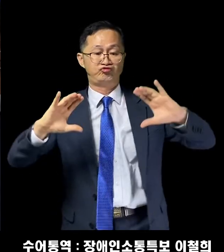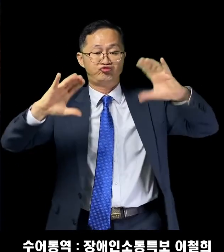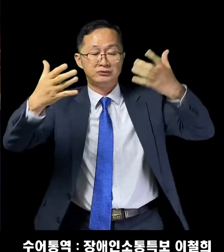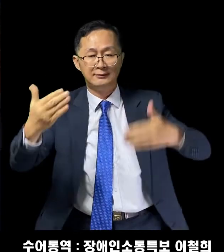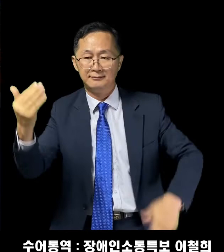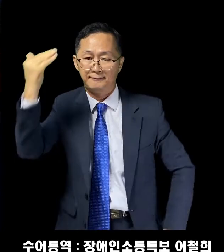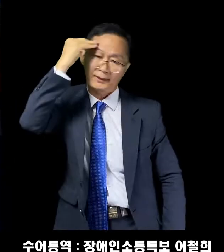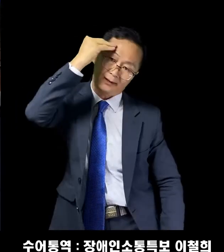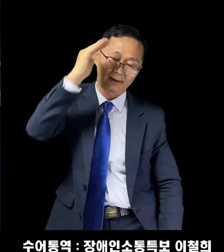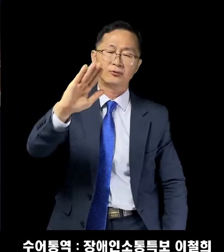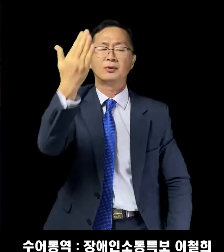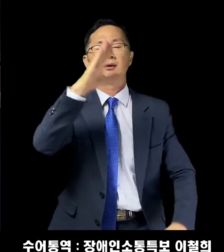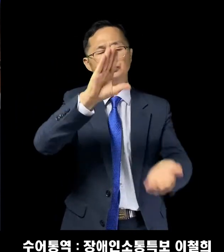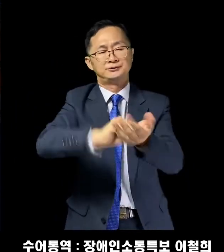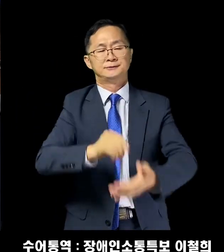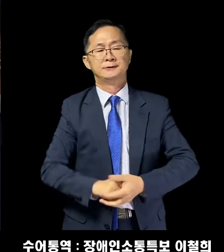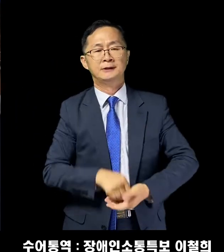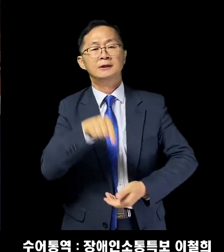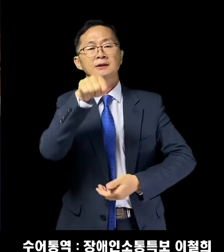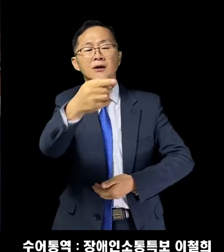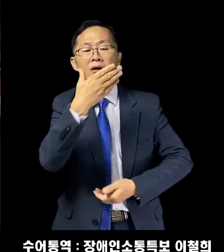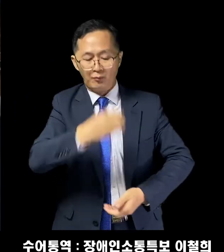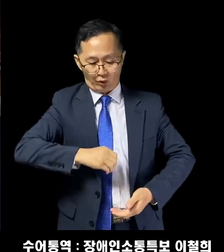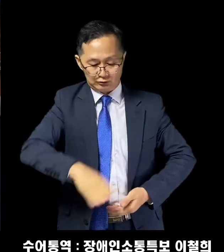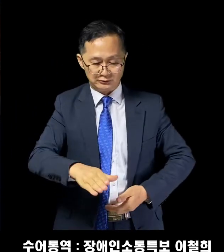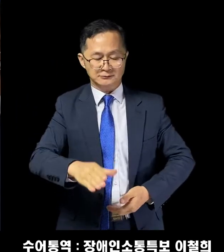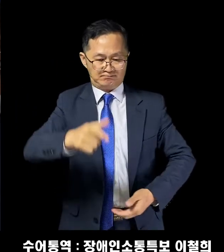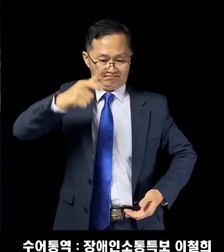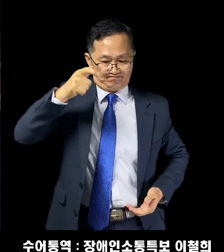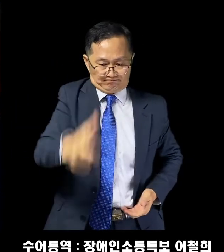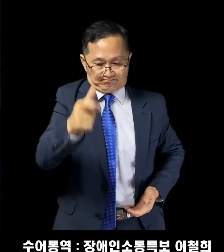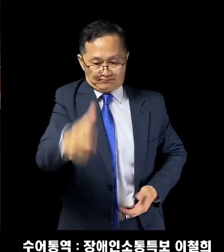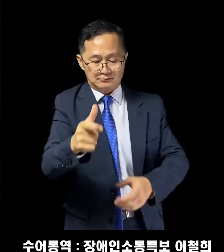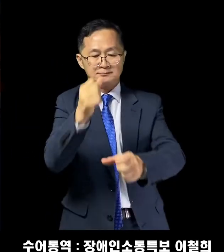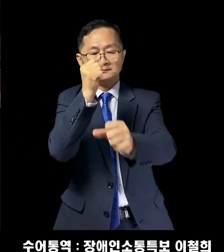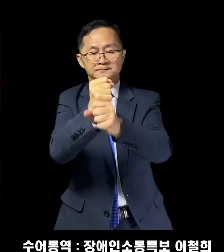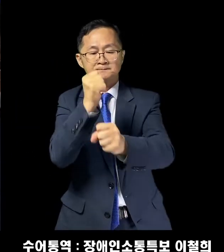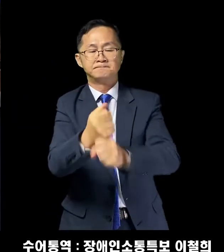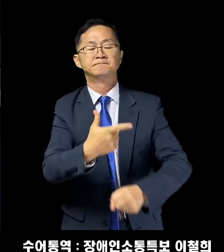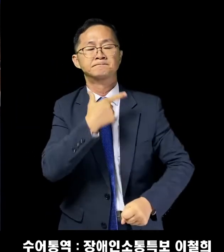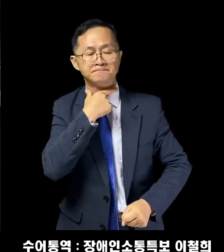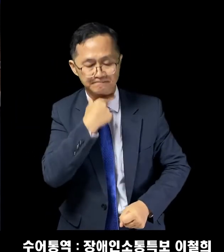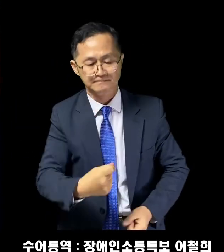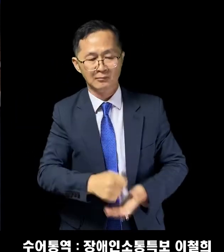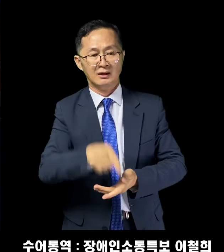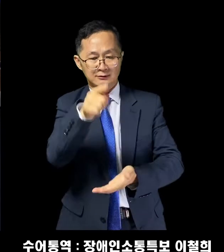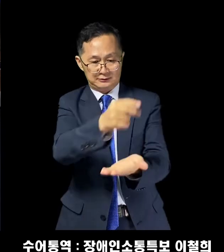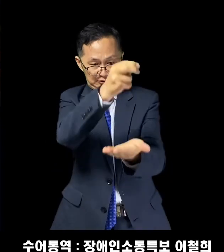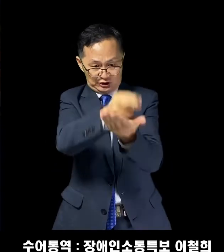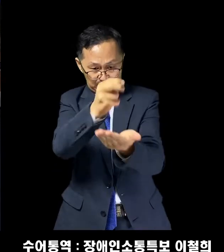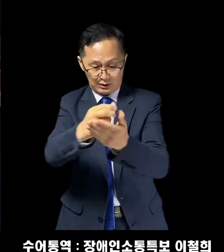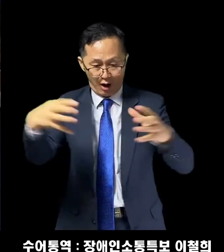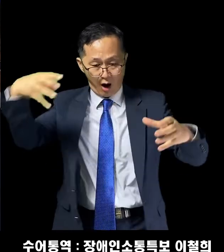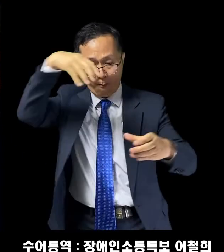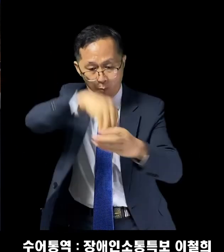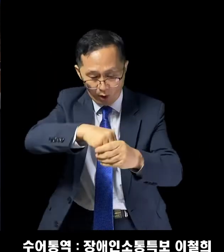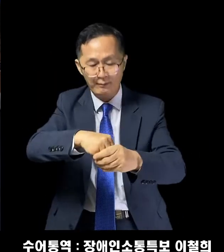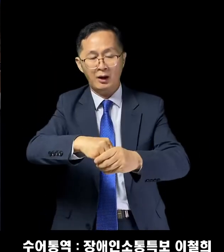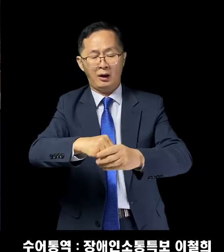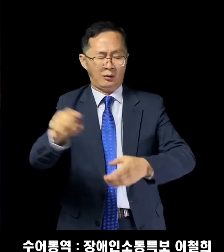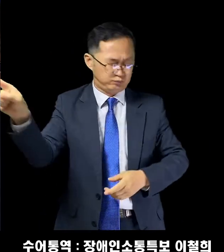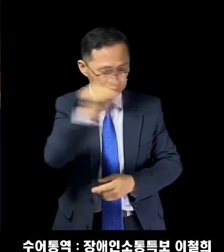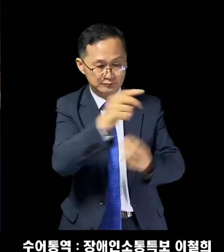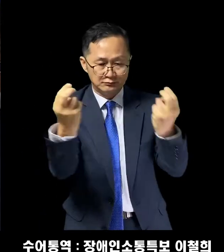복지국가의 길을 더 탄탄하게 가겠습니다 그런 정책을 포함해 무슨 방법을 써서라도